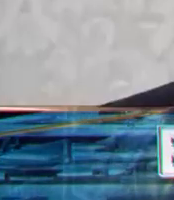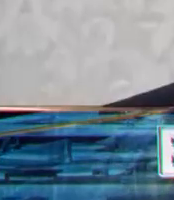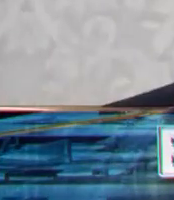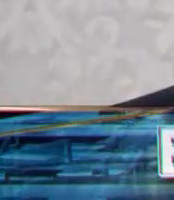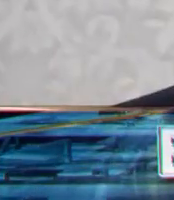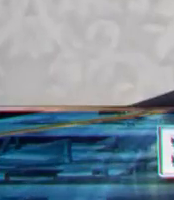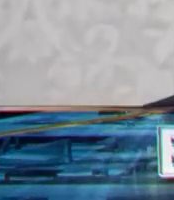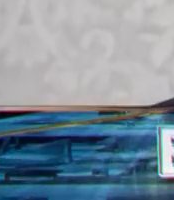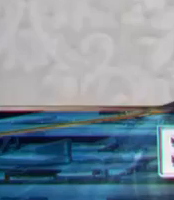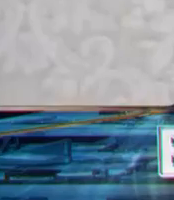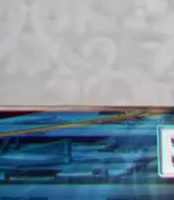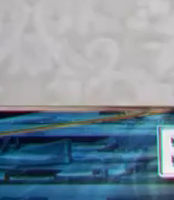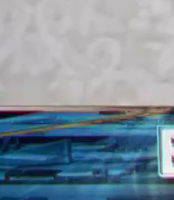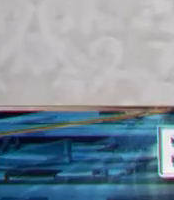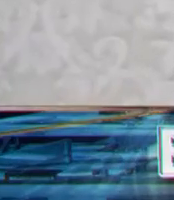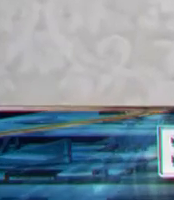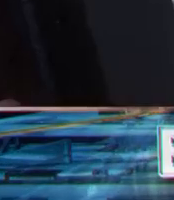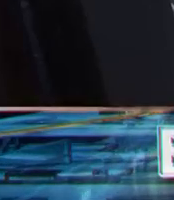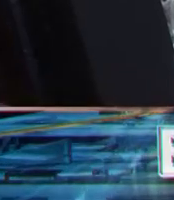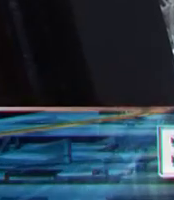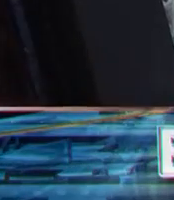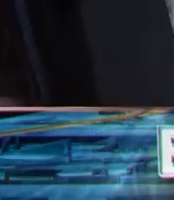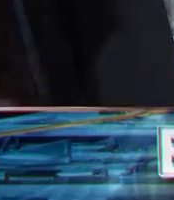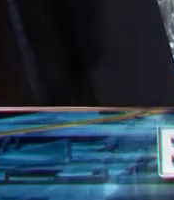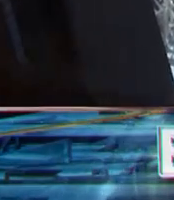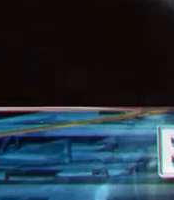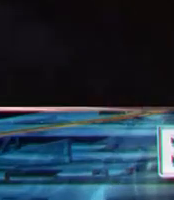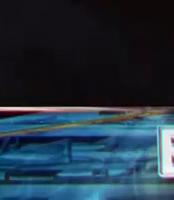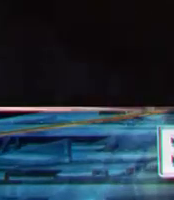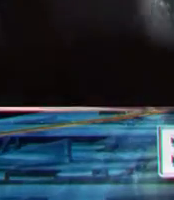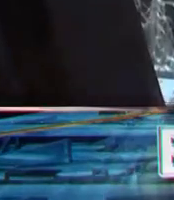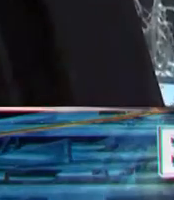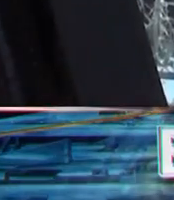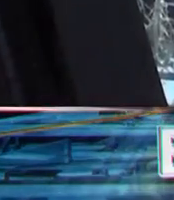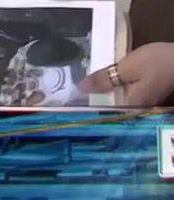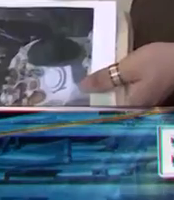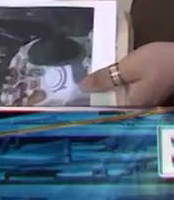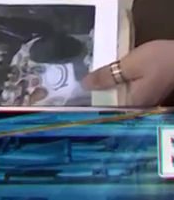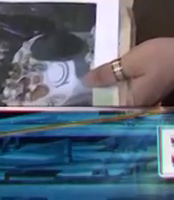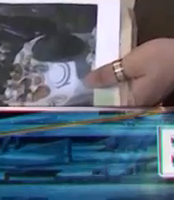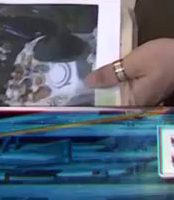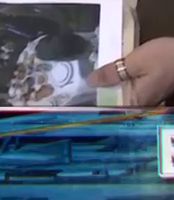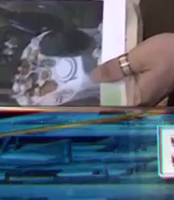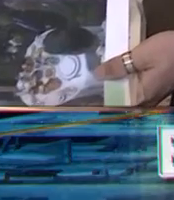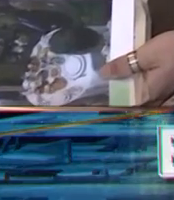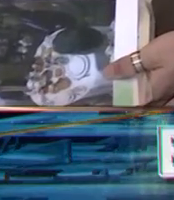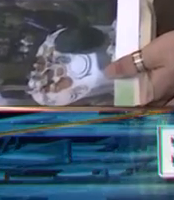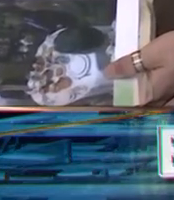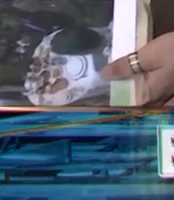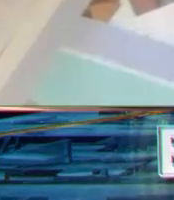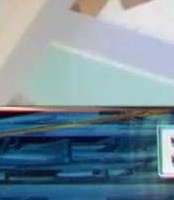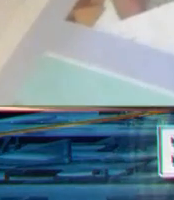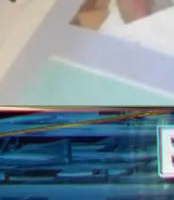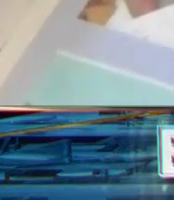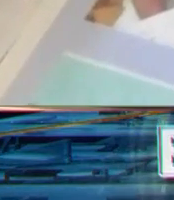Ешкімде, еш нәрседе ұмытылмайды. Бүгін 45 адамның өмірін ғиып, дүйін бір ауылды жымшылас еткен Қызылағаш